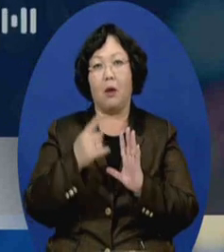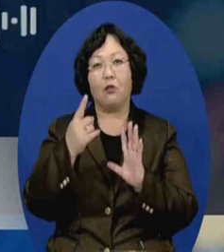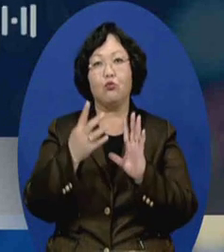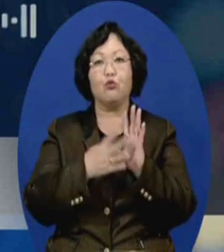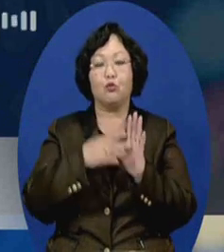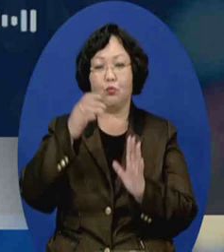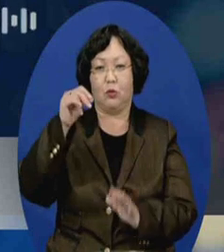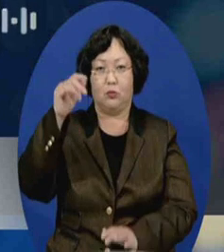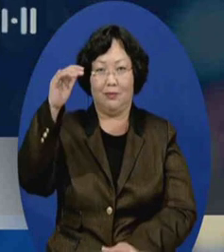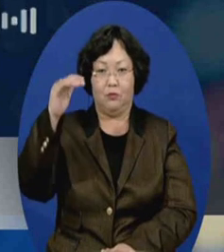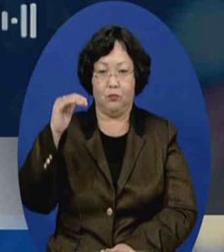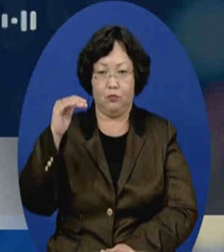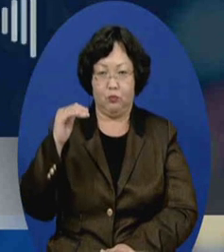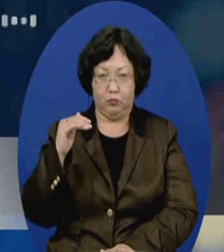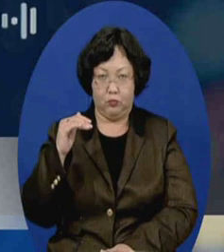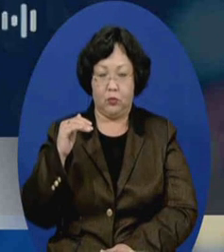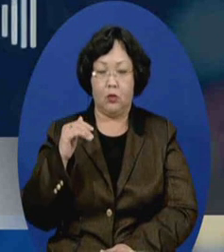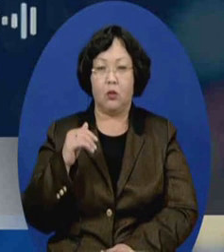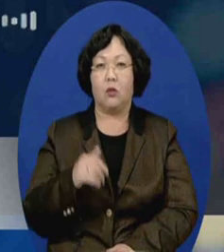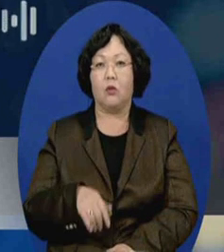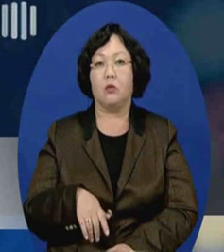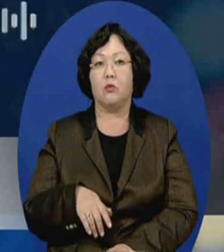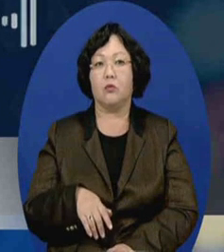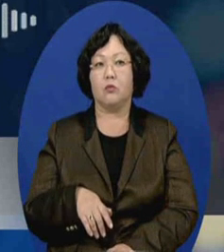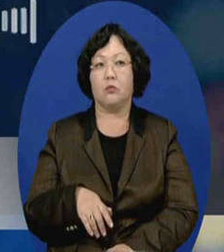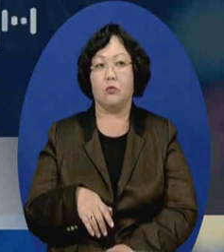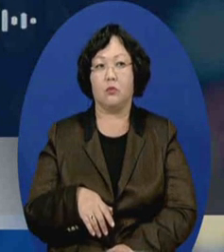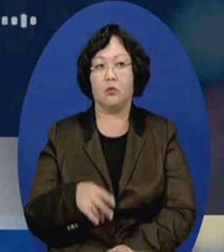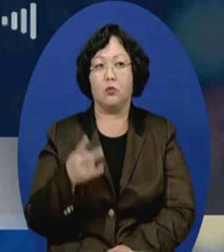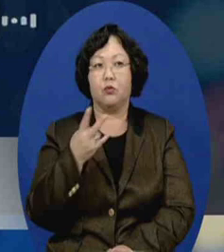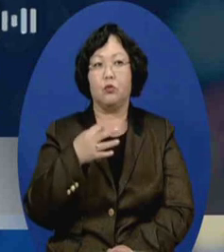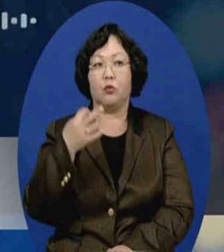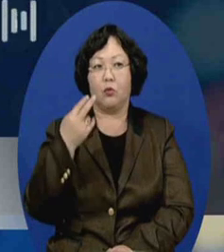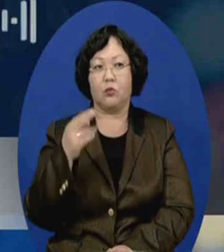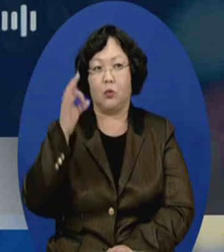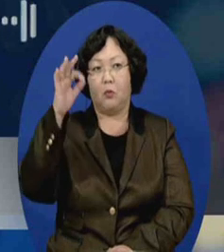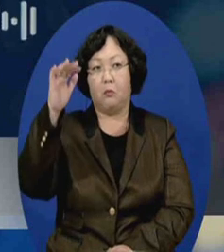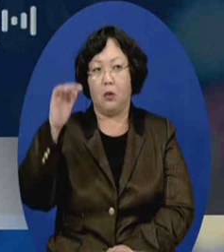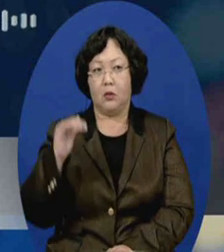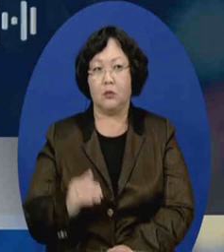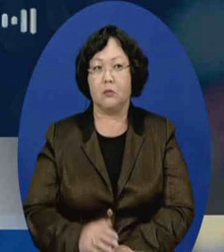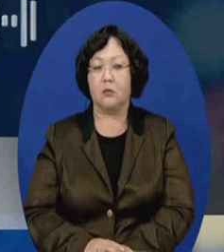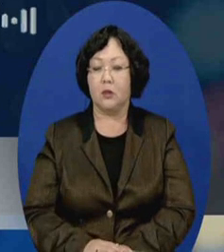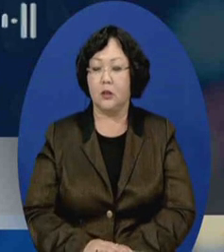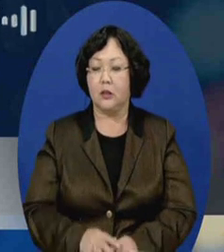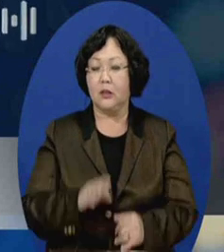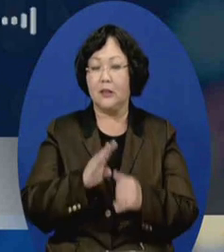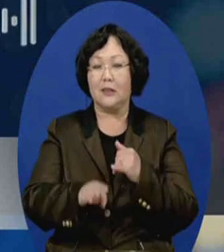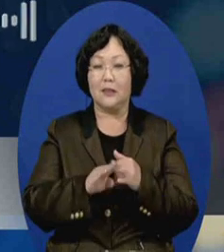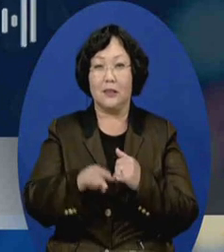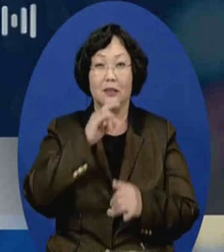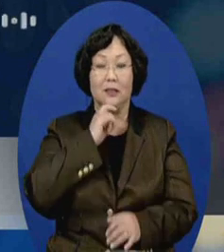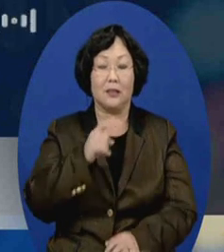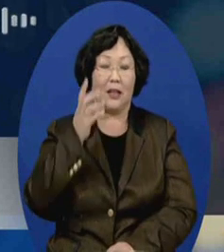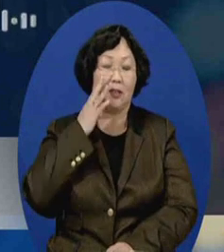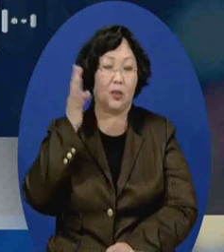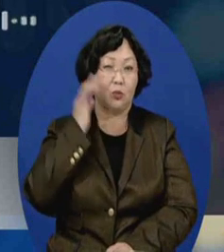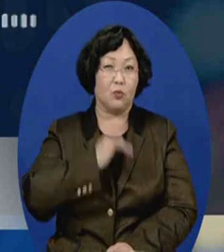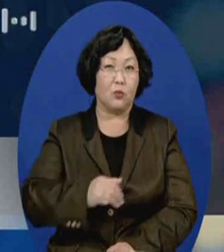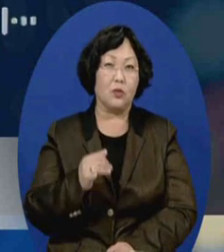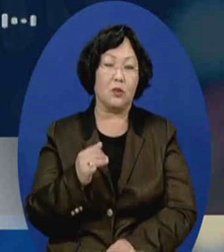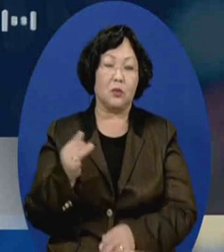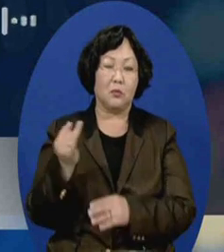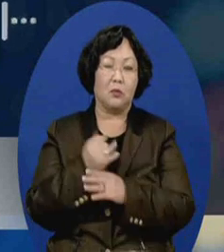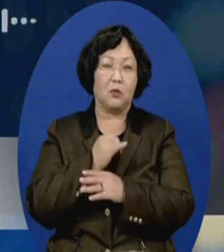тийм ээ. А тэрний өмнө хоног бид чинь 20 дооны нөөц байна гэдэг нь нөөц чинь багшаа байхгүй. Тэгэхээр нэг ихтэй хэлэхэд нөгөө гаднаас импортоор